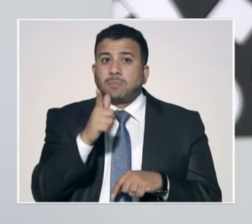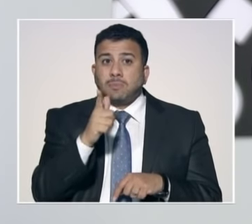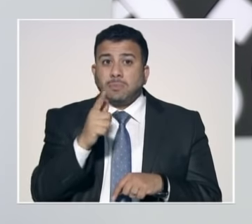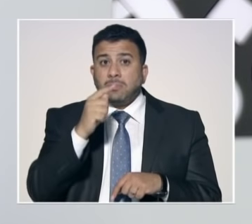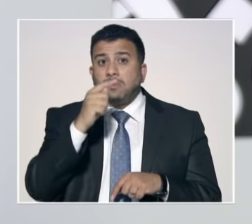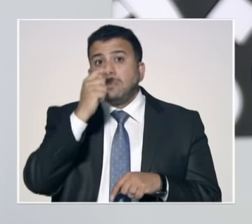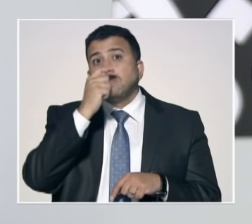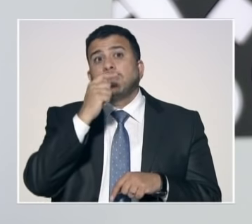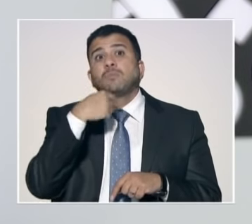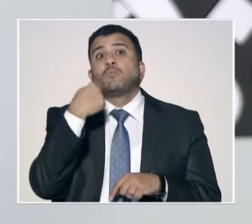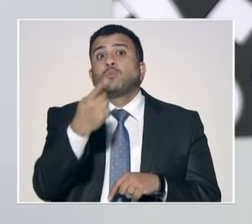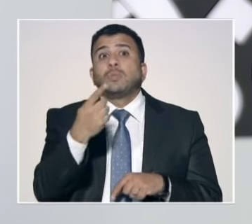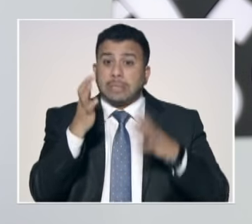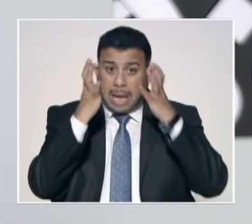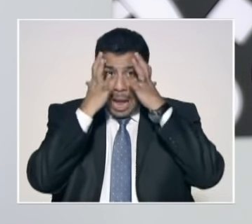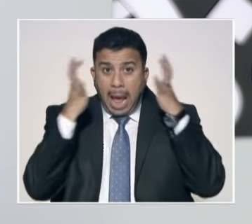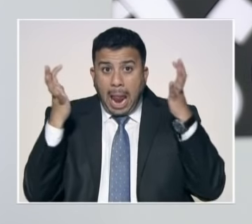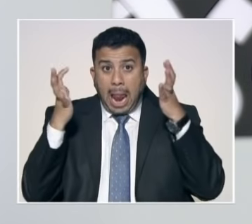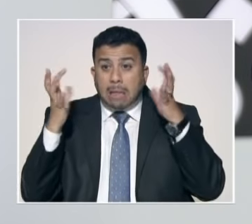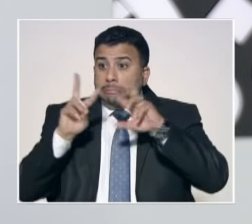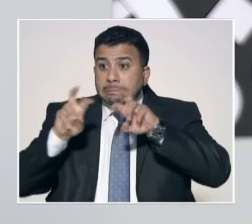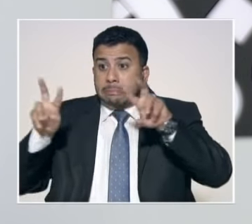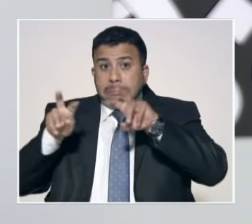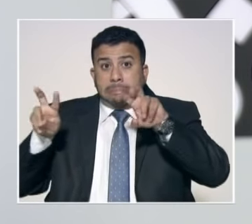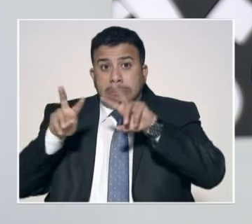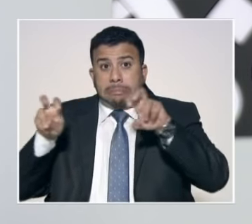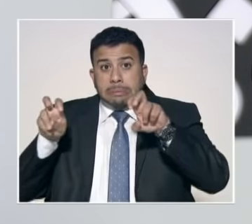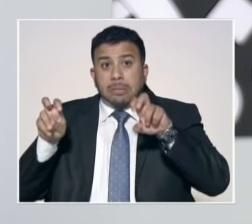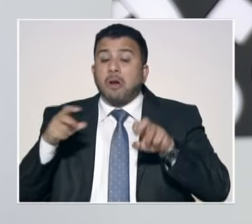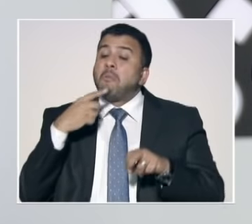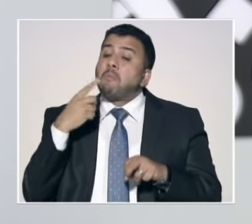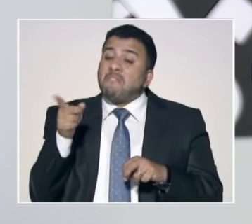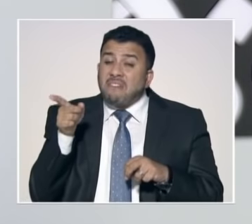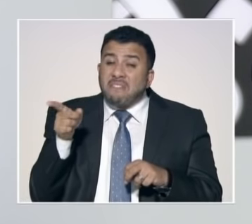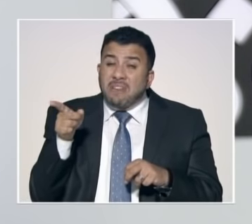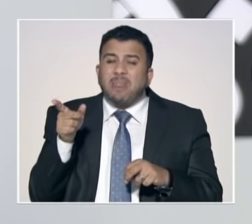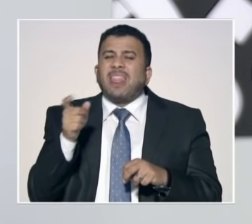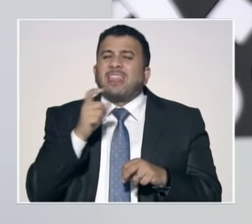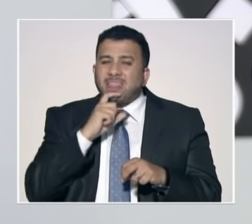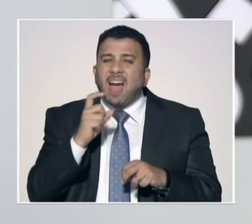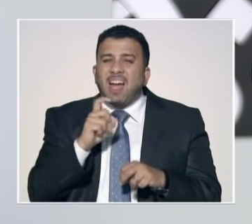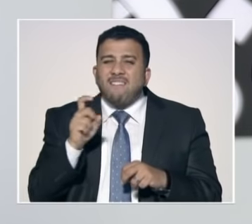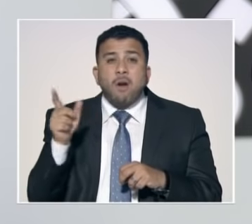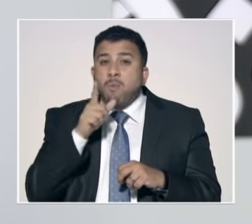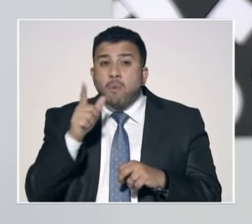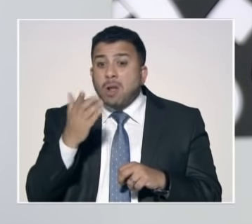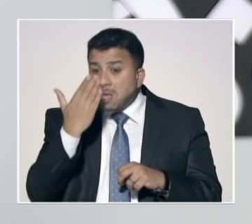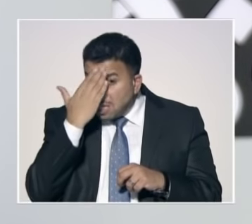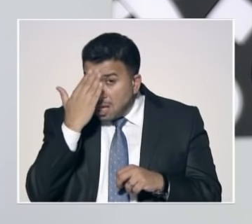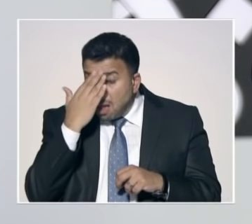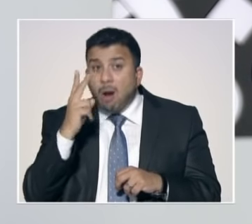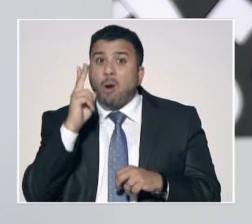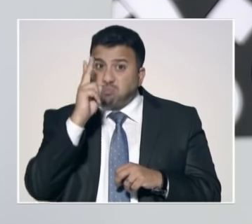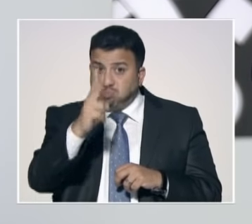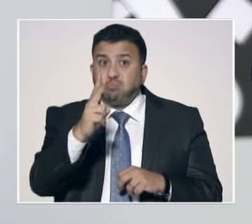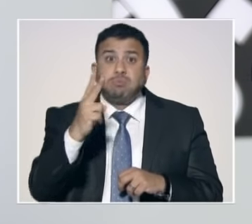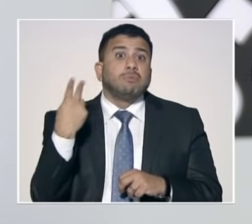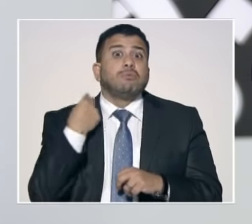يبقى الدهر كله، وهذا قول ضعيف. من العلماء من يقول يبقى بحيث ولو طال الفصل